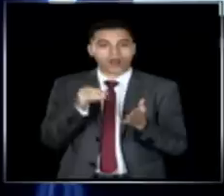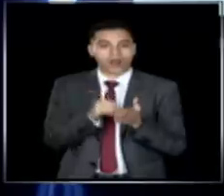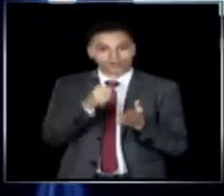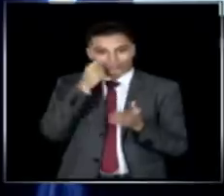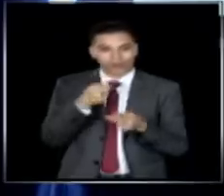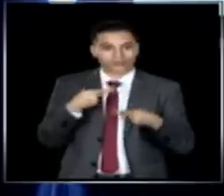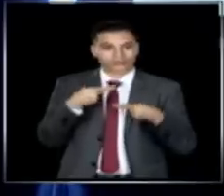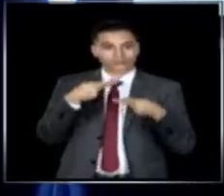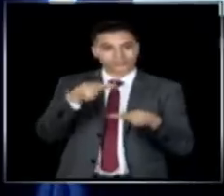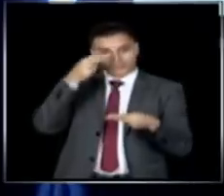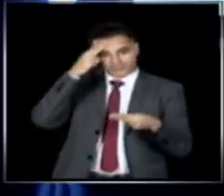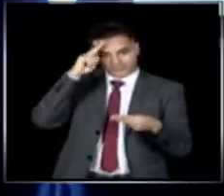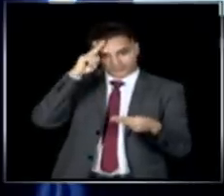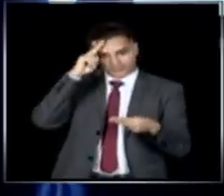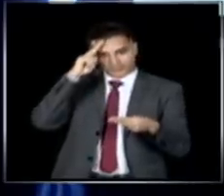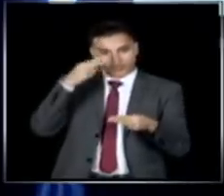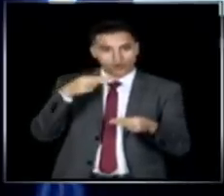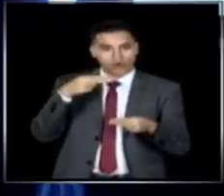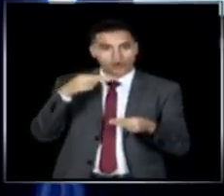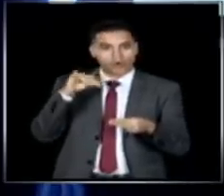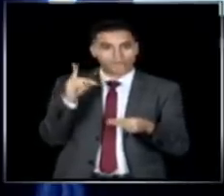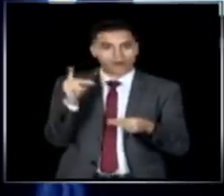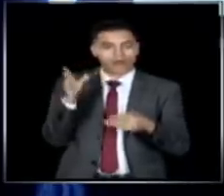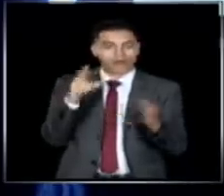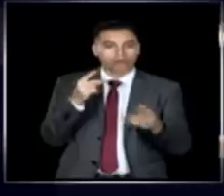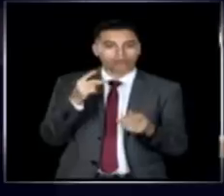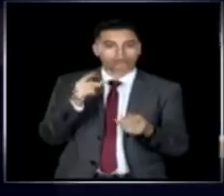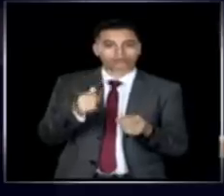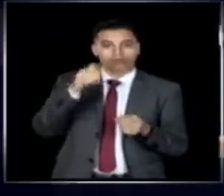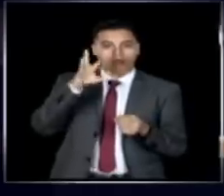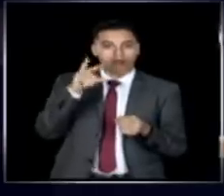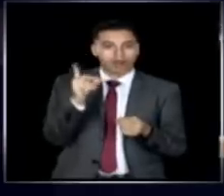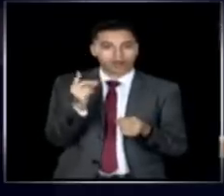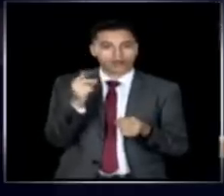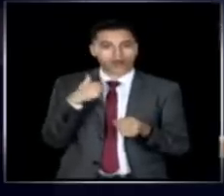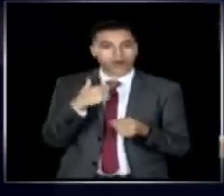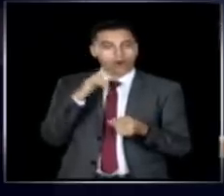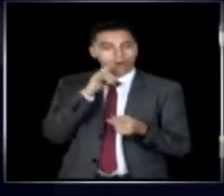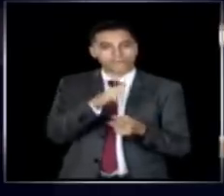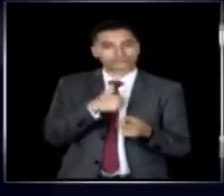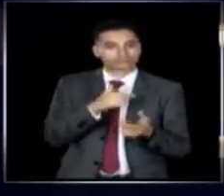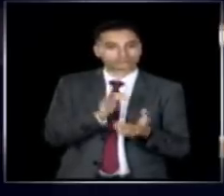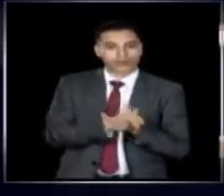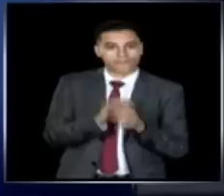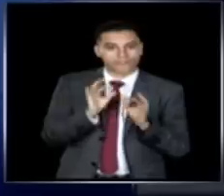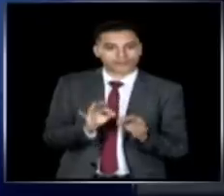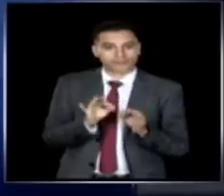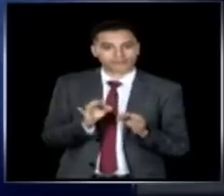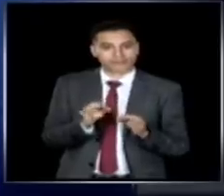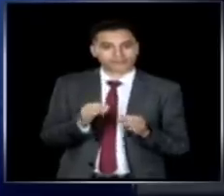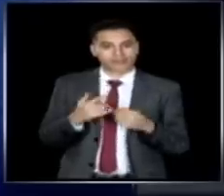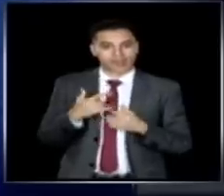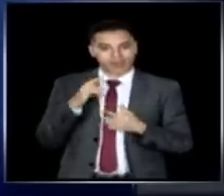عايزة تستضيفيه عمر طاهر. عمر طاهر صديق عزيز وأنا بحبه جدا. عمر طاهر أنا جمعني بيه